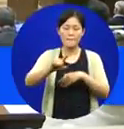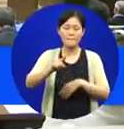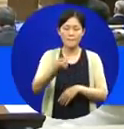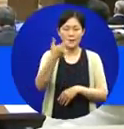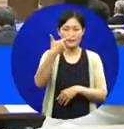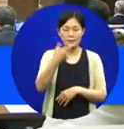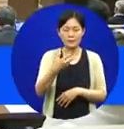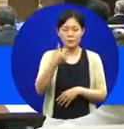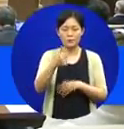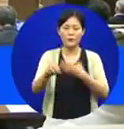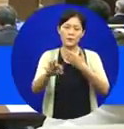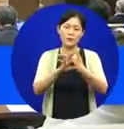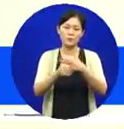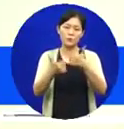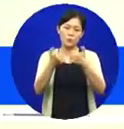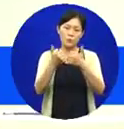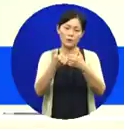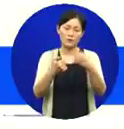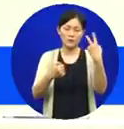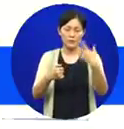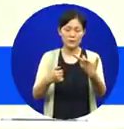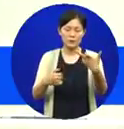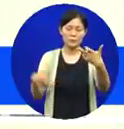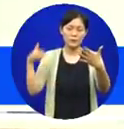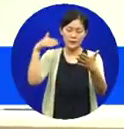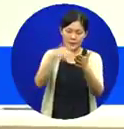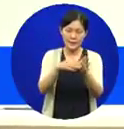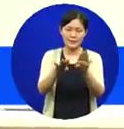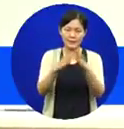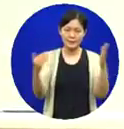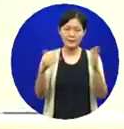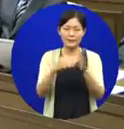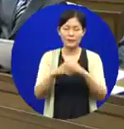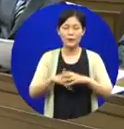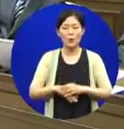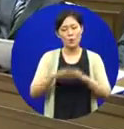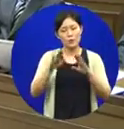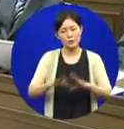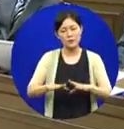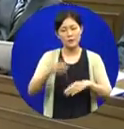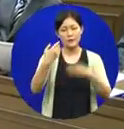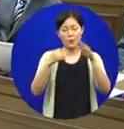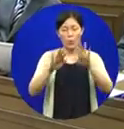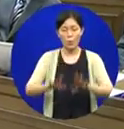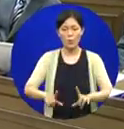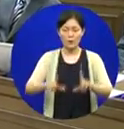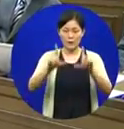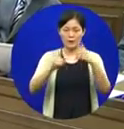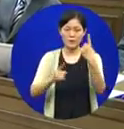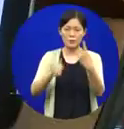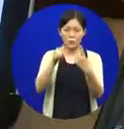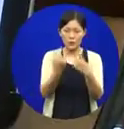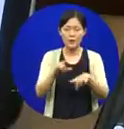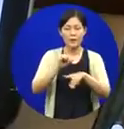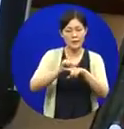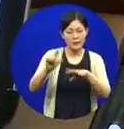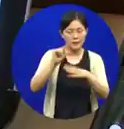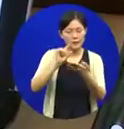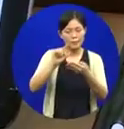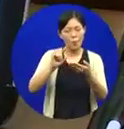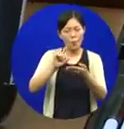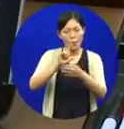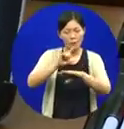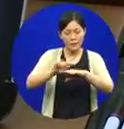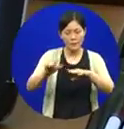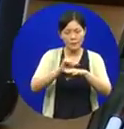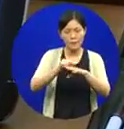용인시의회 제179회 임시회가 11일 개회해 17일까지 열렸습니다. 이번 회기에는 2013년도 제1회 일반 및